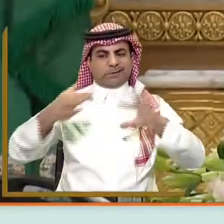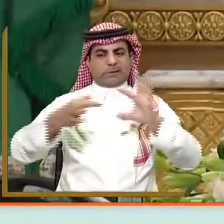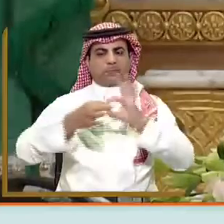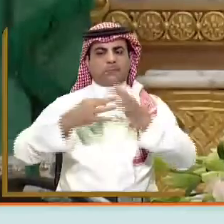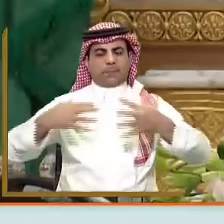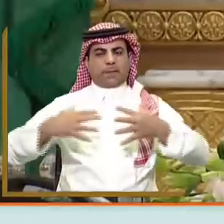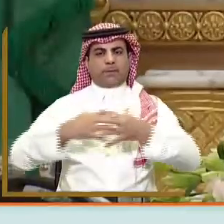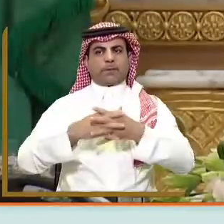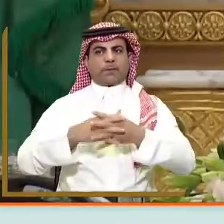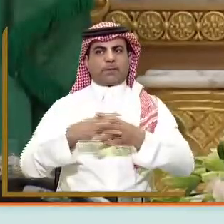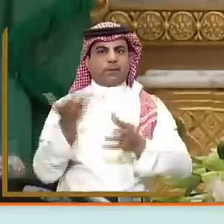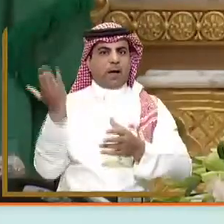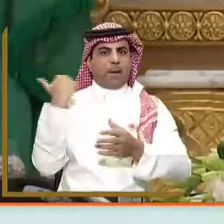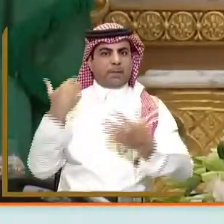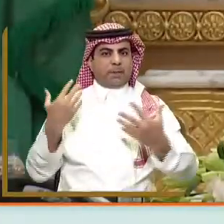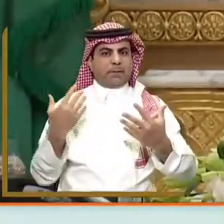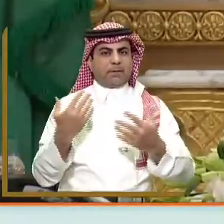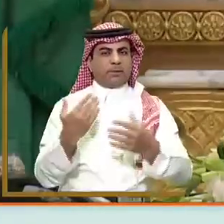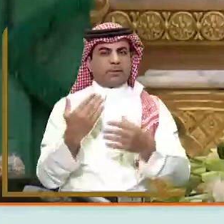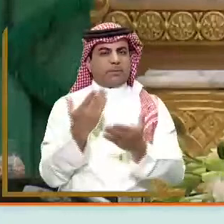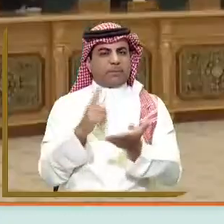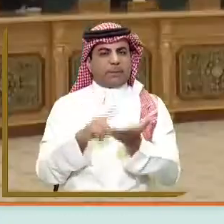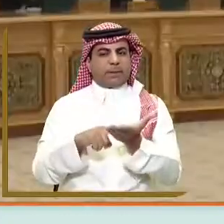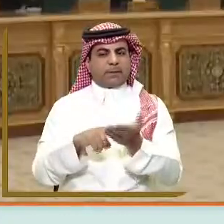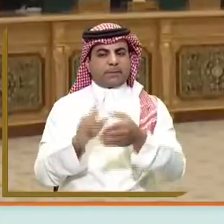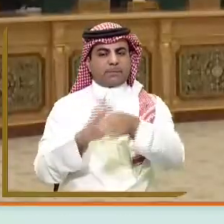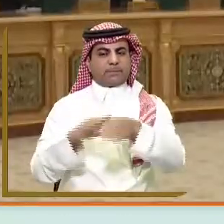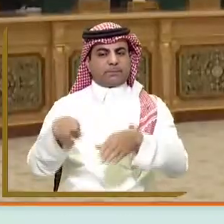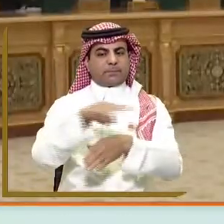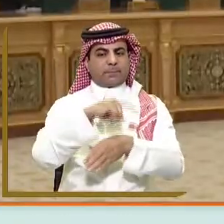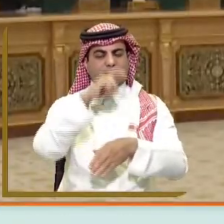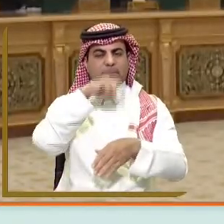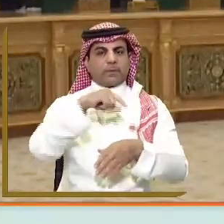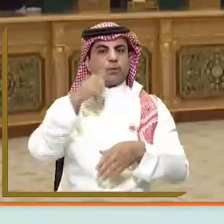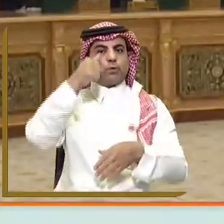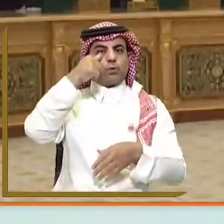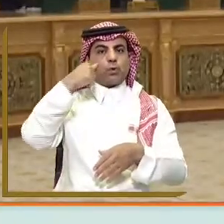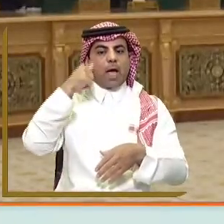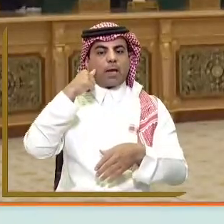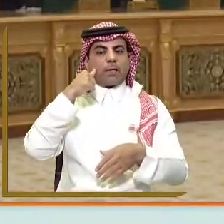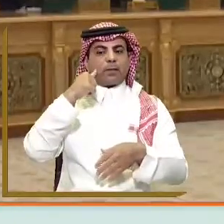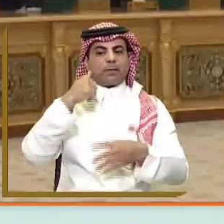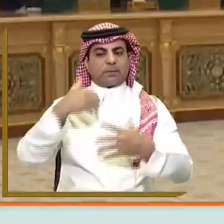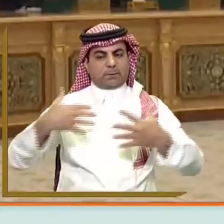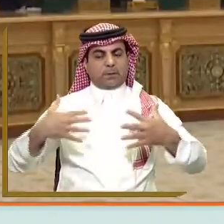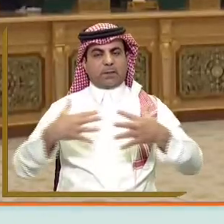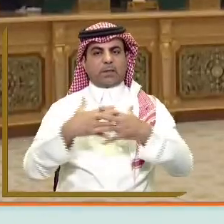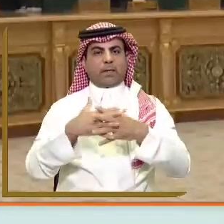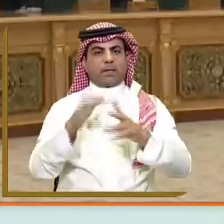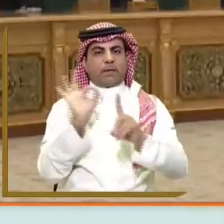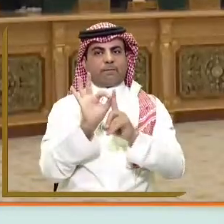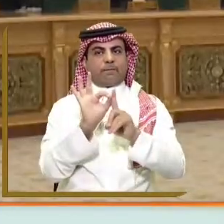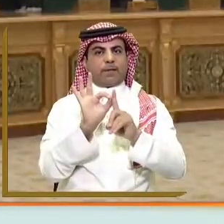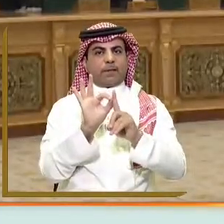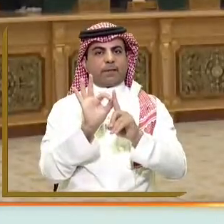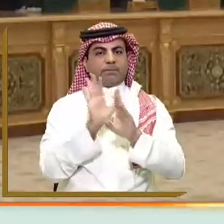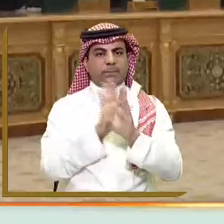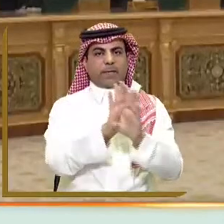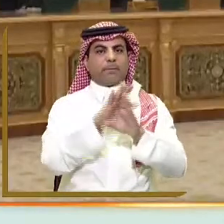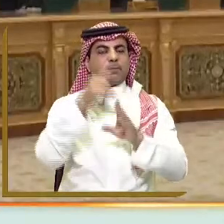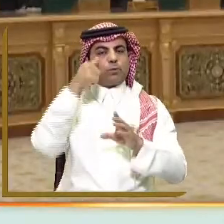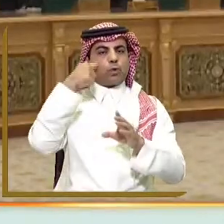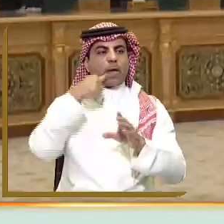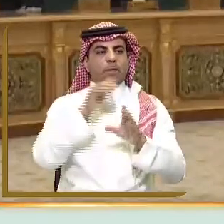اللذين استضافتهما مدينة الرياض، من التأكيد على الالتزام بمواصلة الجهود المشتركة لتحقيق الاستقرار